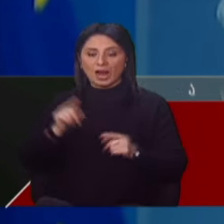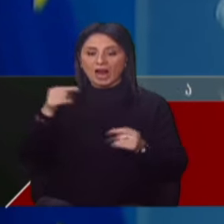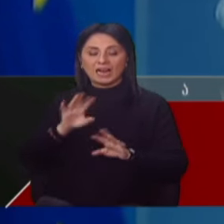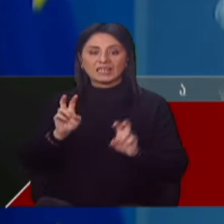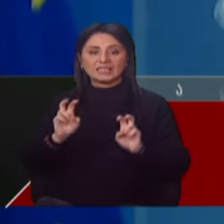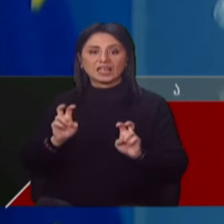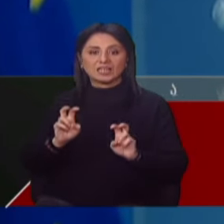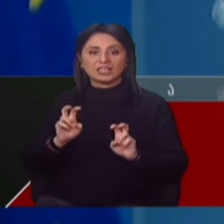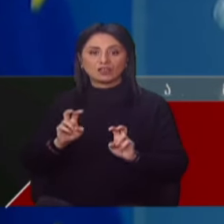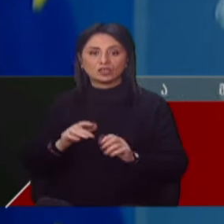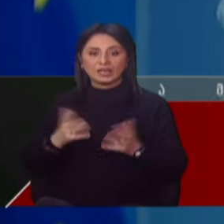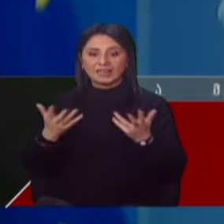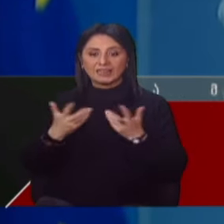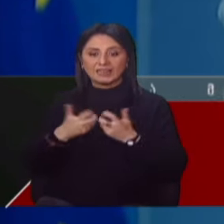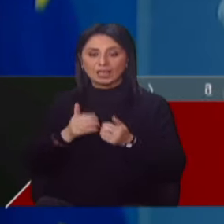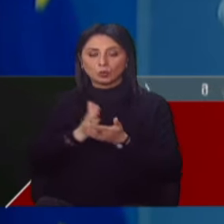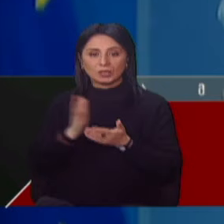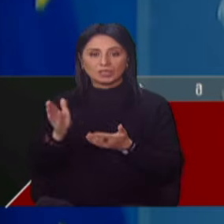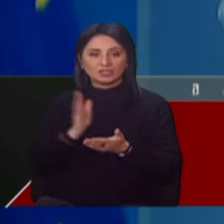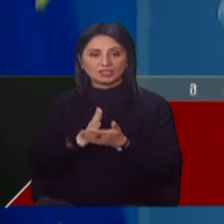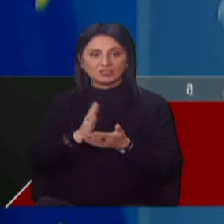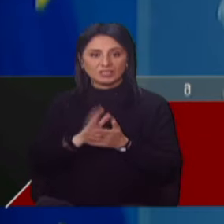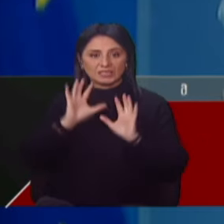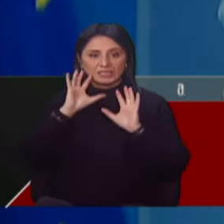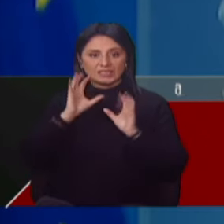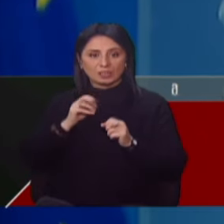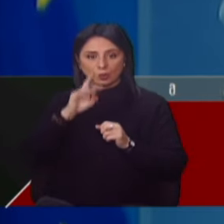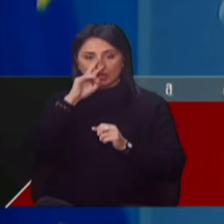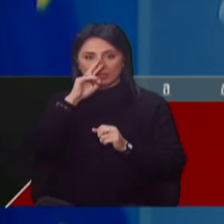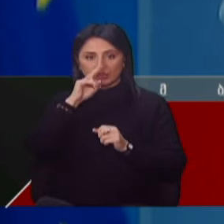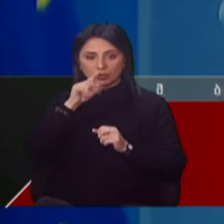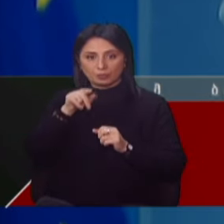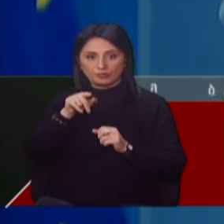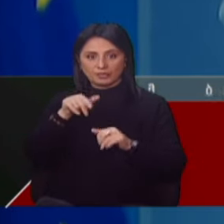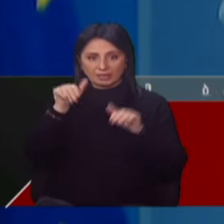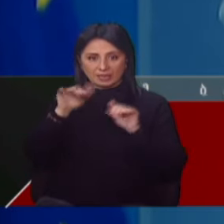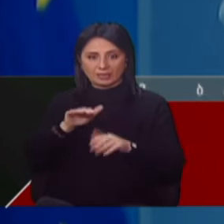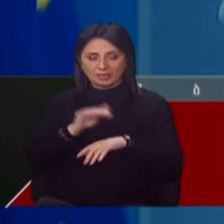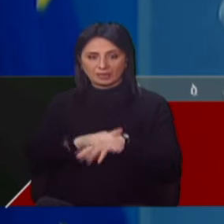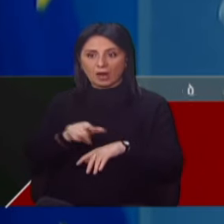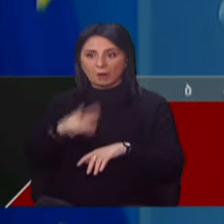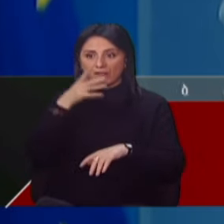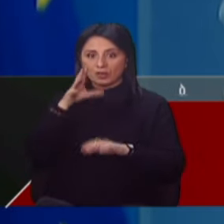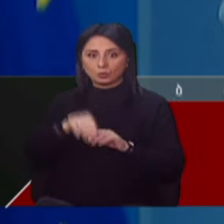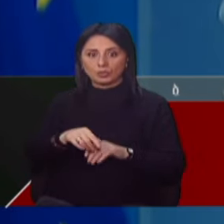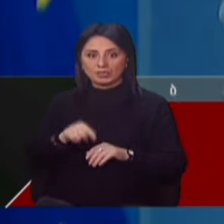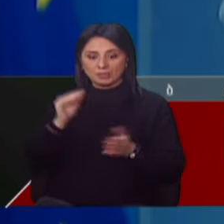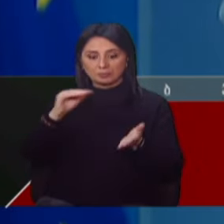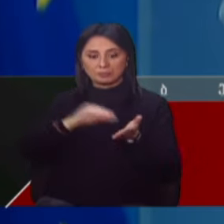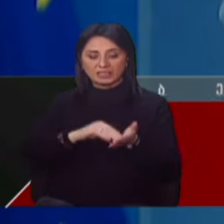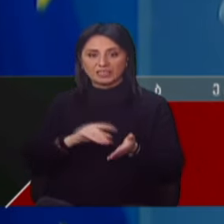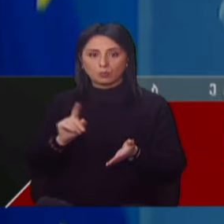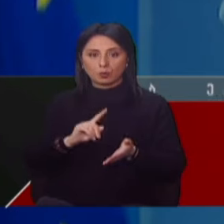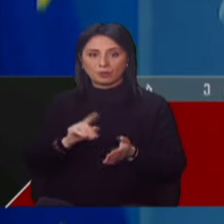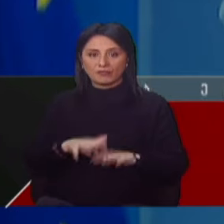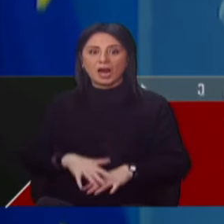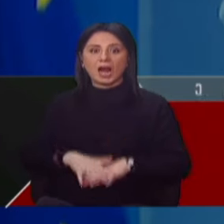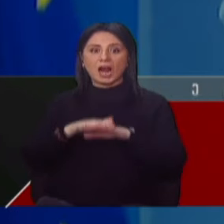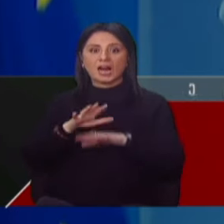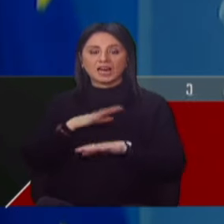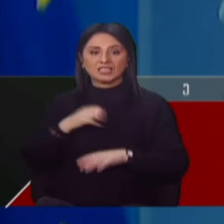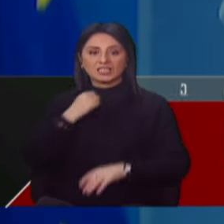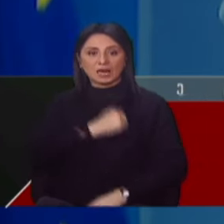არასათანადო მოპყრობის ტექნიკურ ნაწილში არის სერიოზული გადაცდომები დადგენილი. ამავე დროს მითითებულია, რომ აქცია